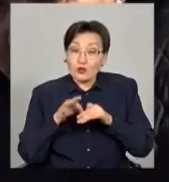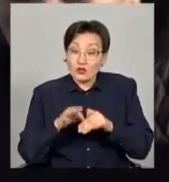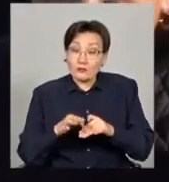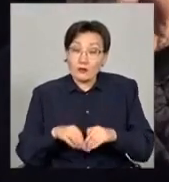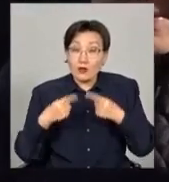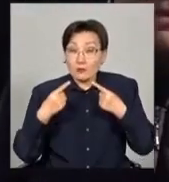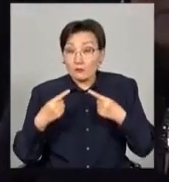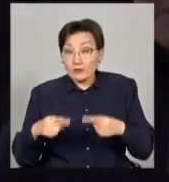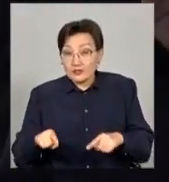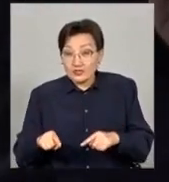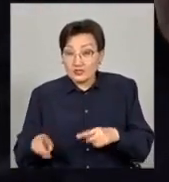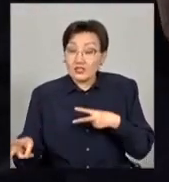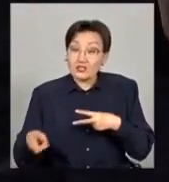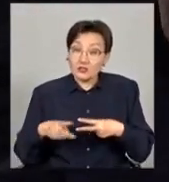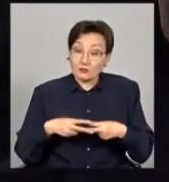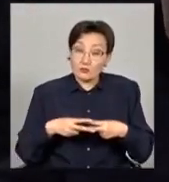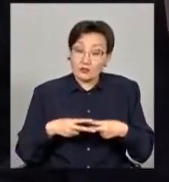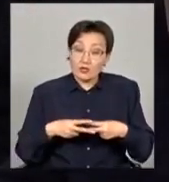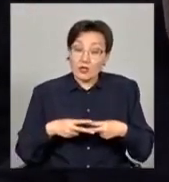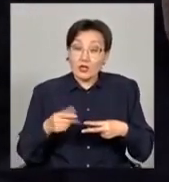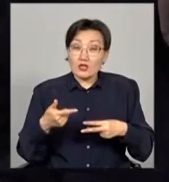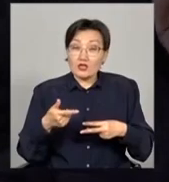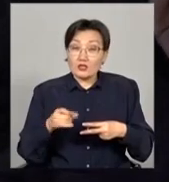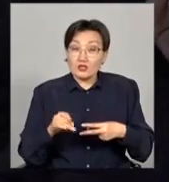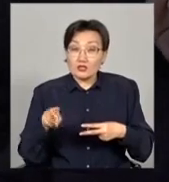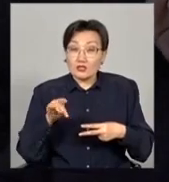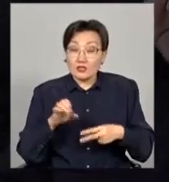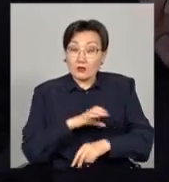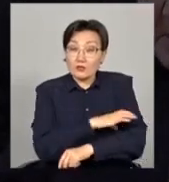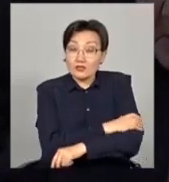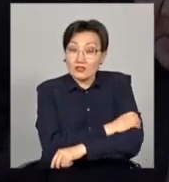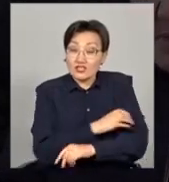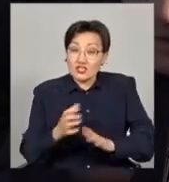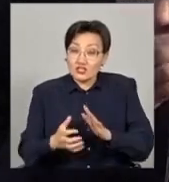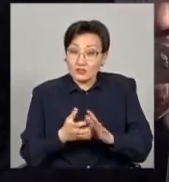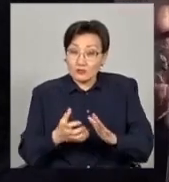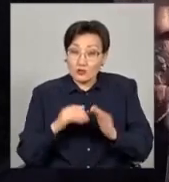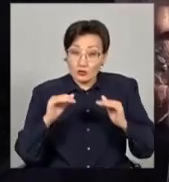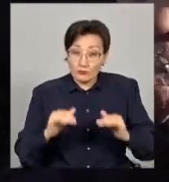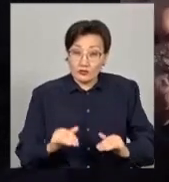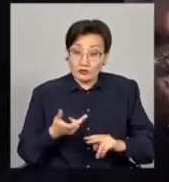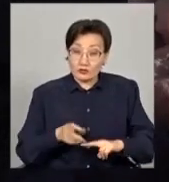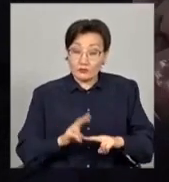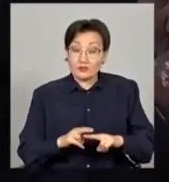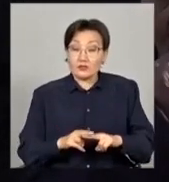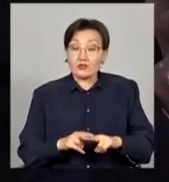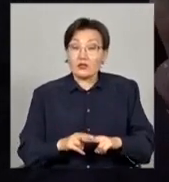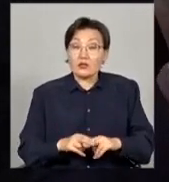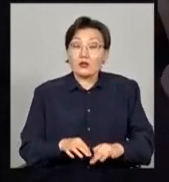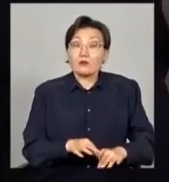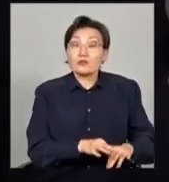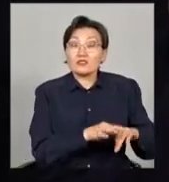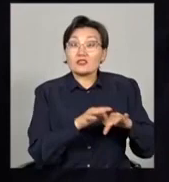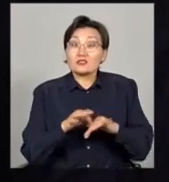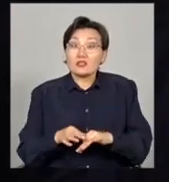Басқа жерден келсек тартсақ жаңа гидравликасы жетпейді, одан кейін газдың давлениесі болмайды. Сондықтан үйерден алып келу үшін